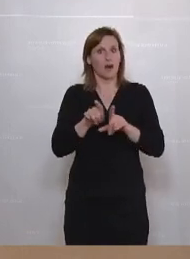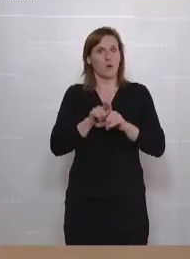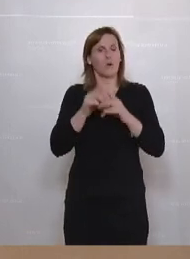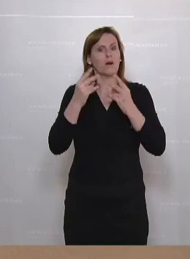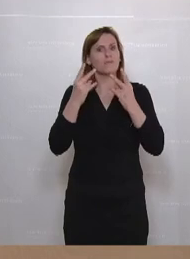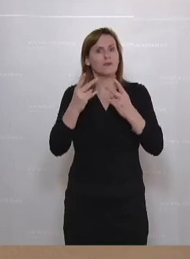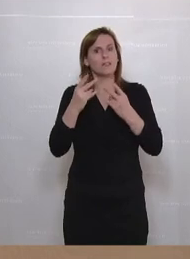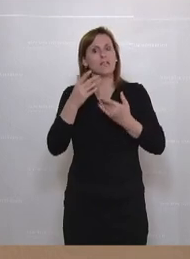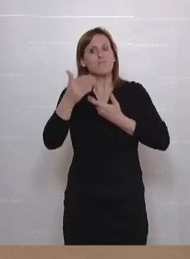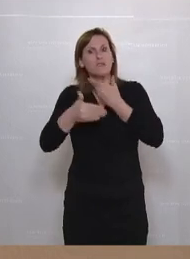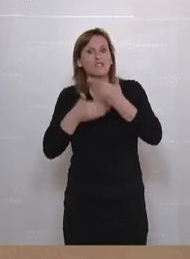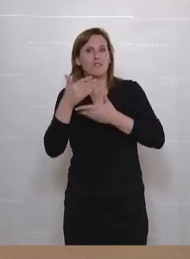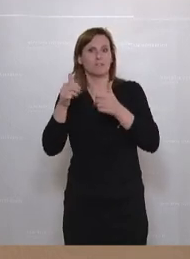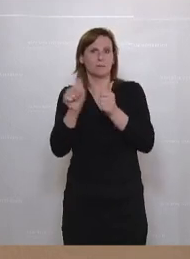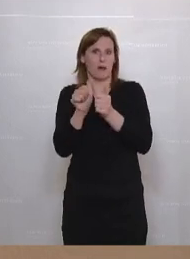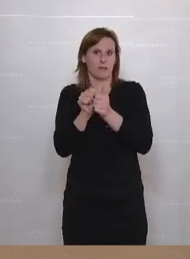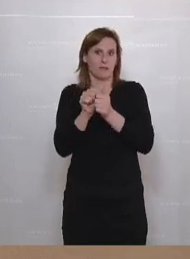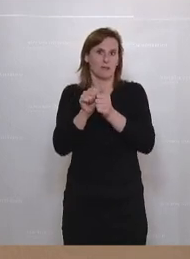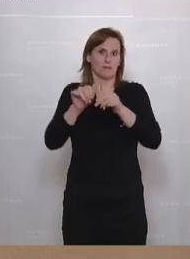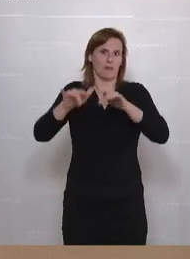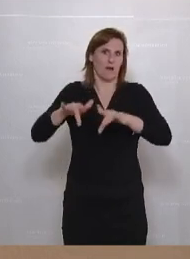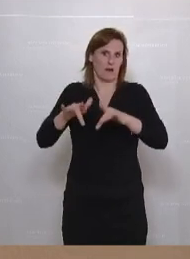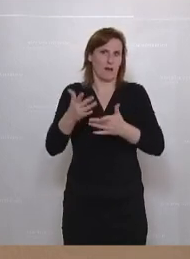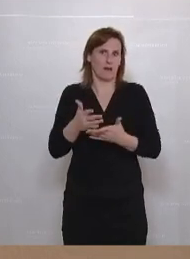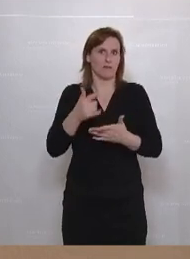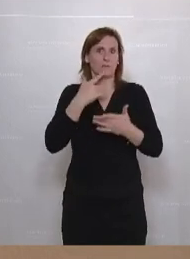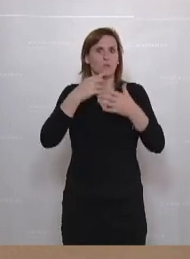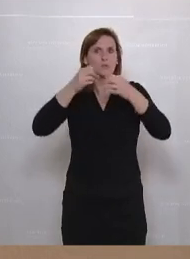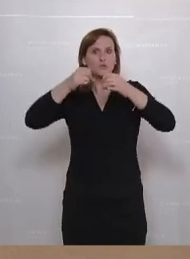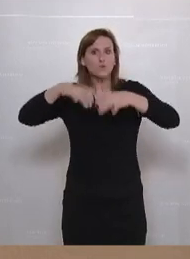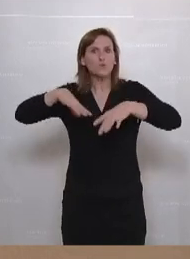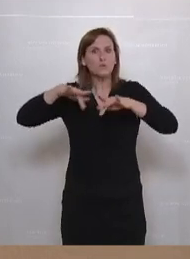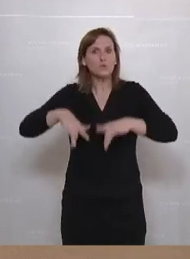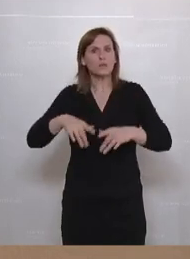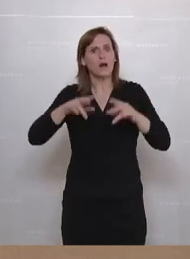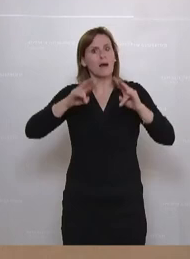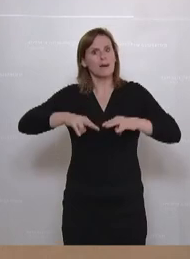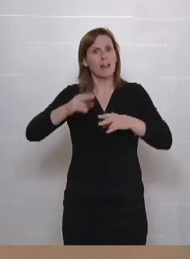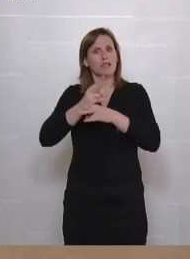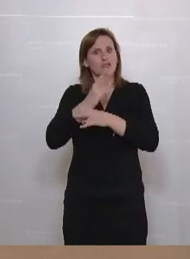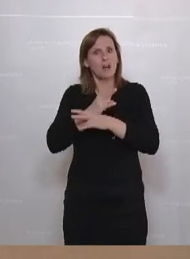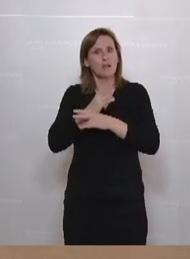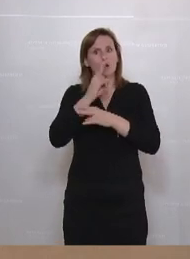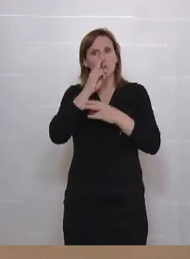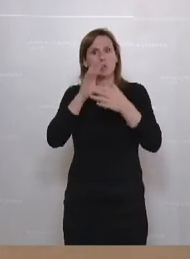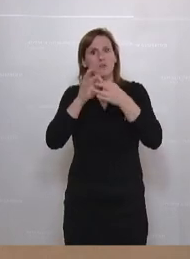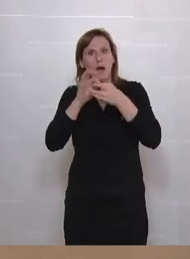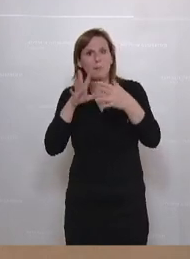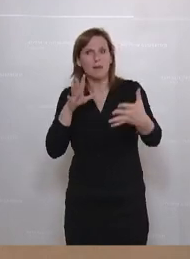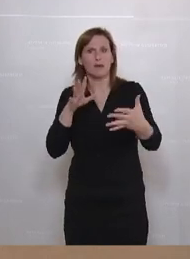wesentlicher Wirtschaftspartner, dass wir vor Ort eine Struktur haben, wo Rechtsstaatlichkeit, Unabhängigkeit der Justiz